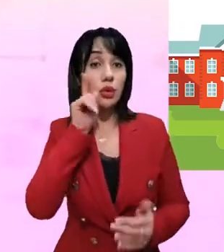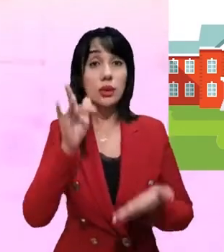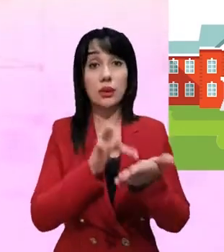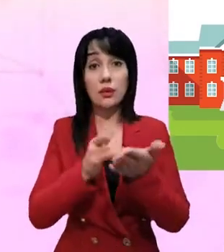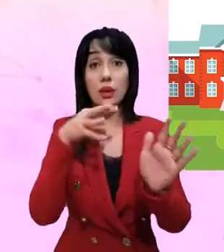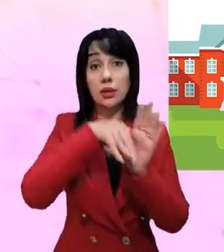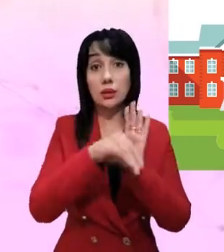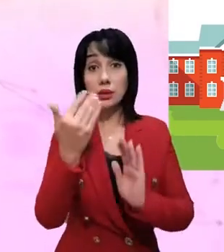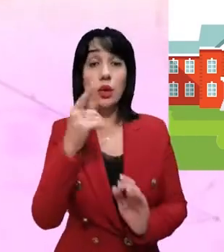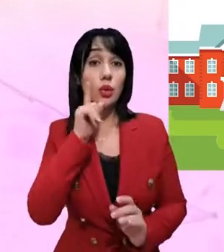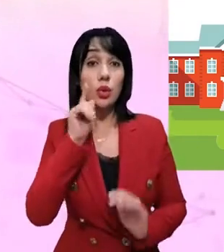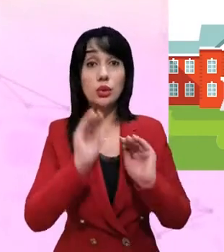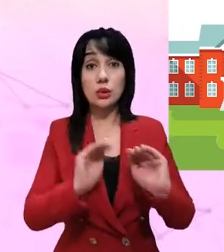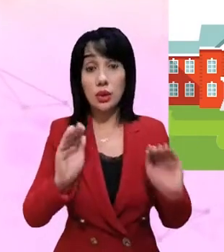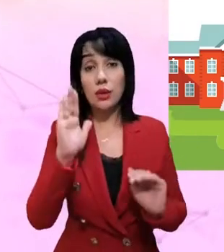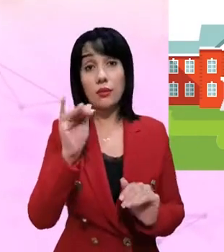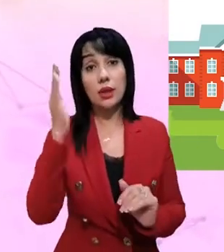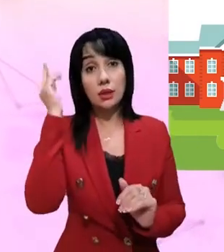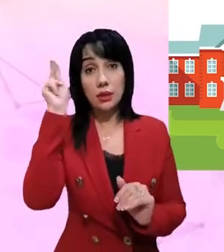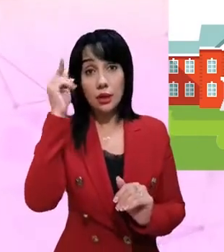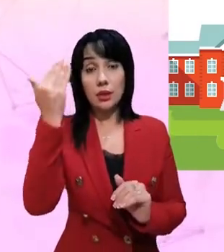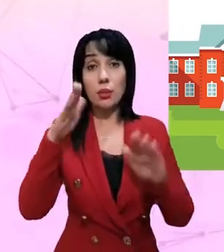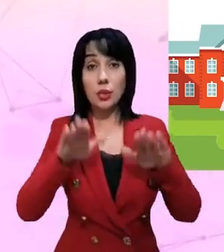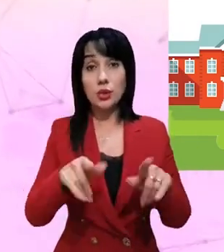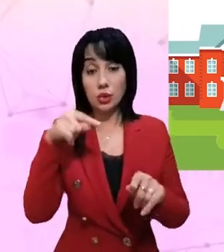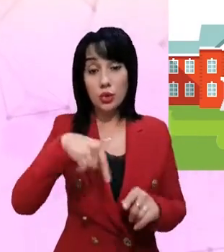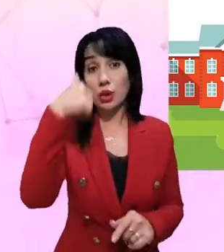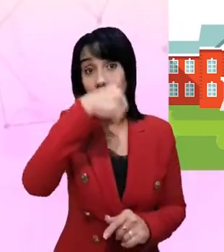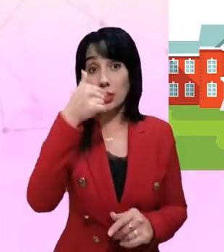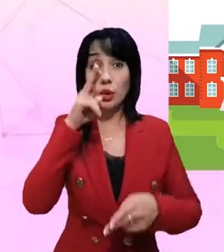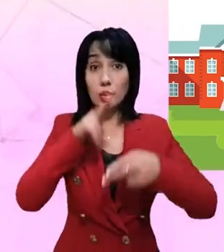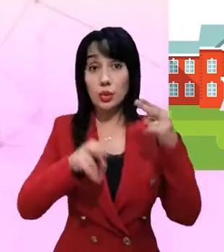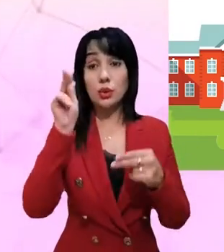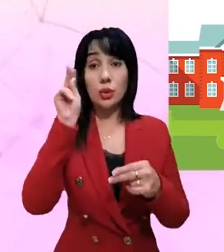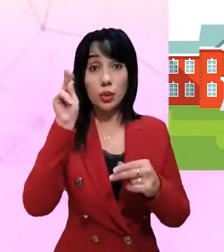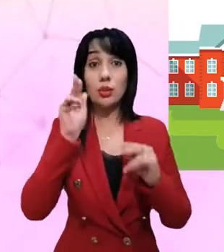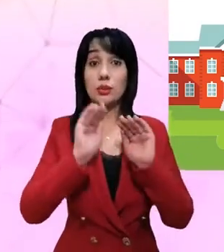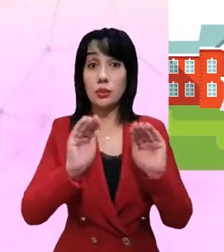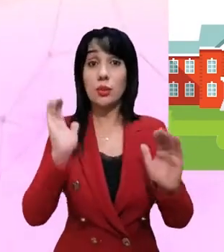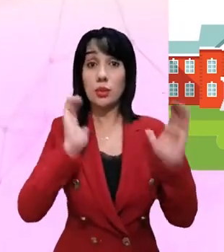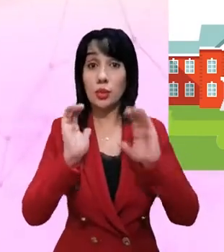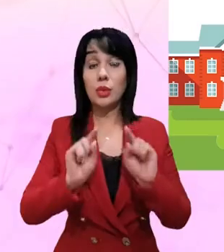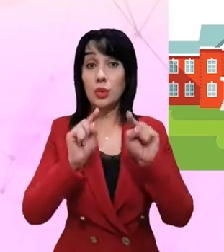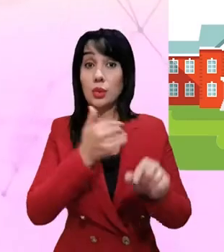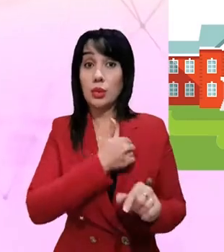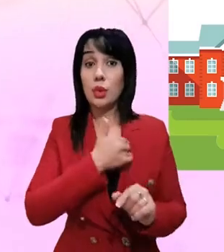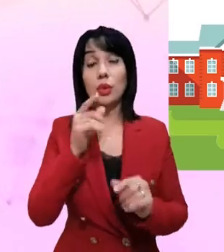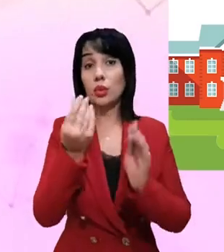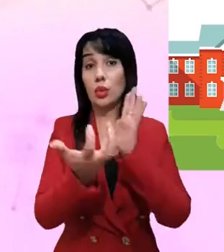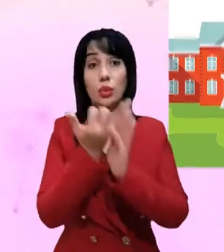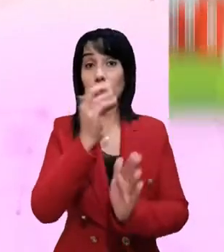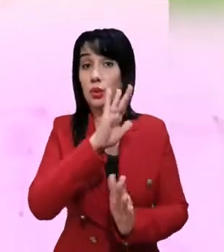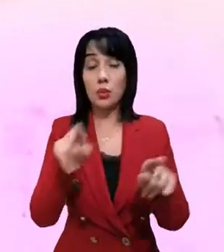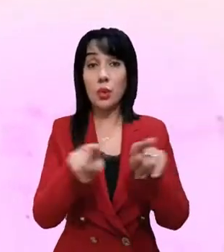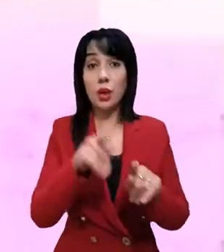farzandlari, yoshlar daftariga kiritilgan yoshlar va ta'lim muassasalarini joriy yilda tugatgan abituriyentlardan to'lov